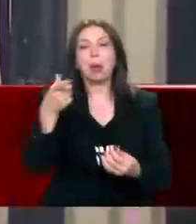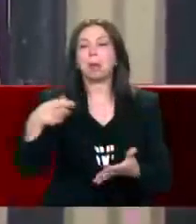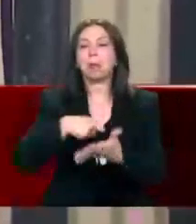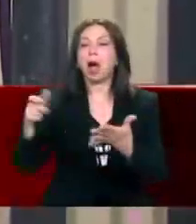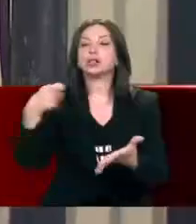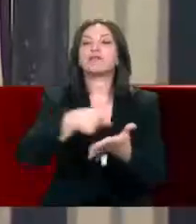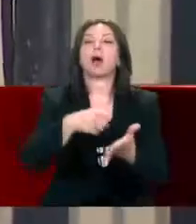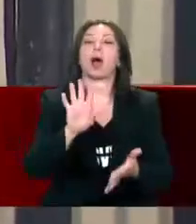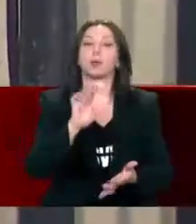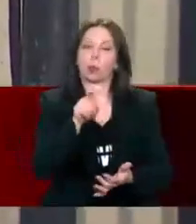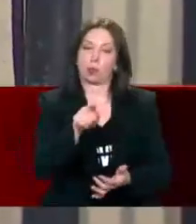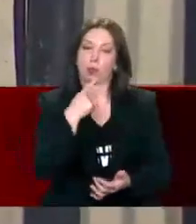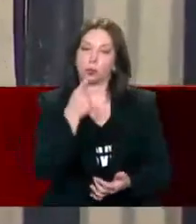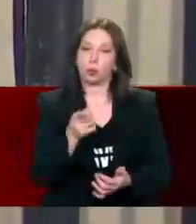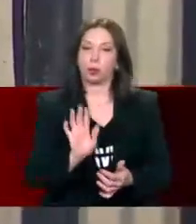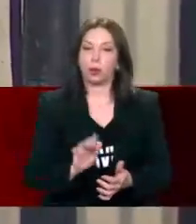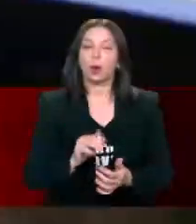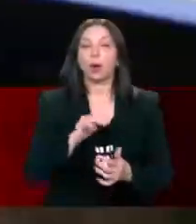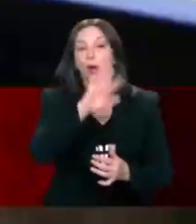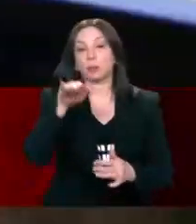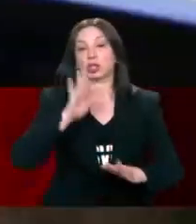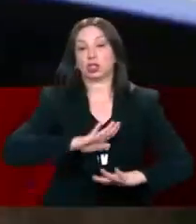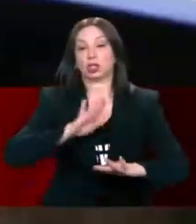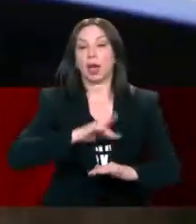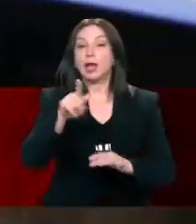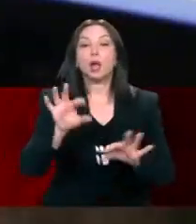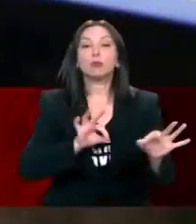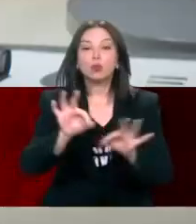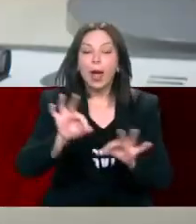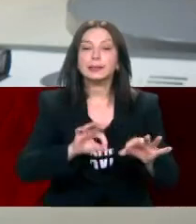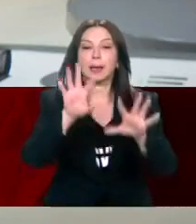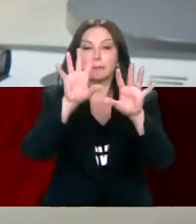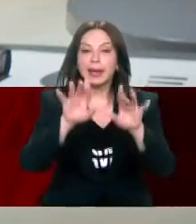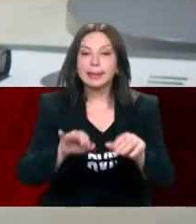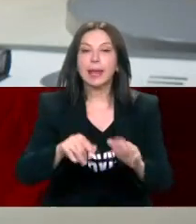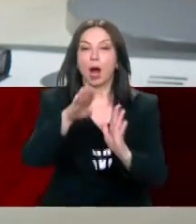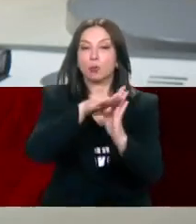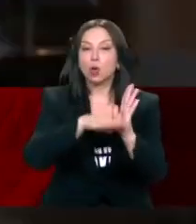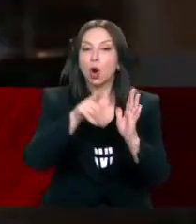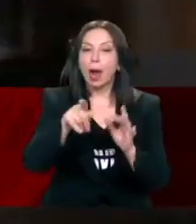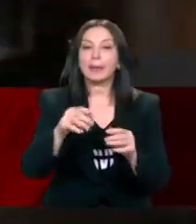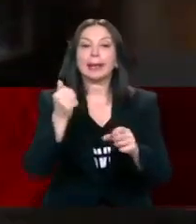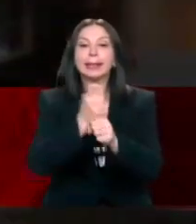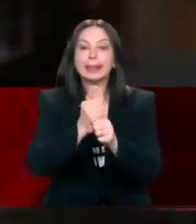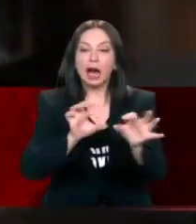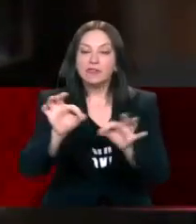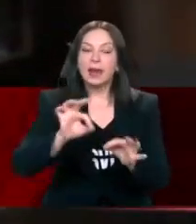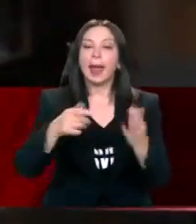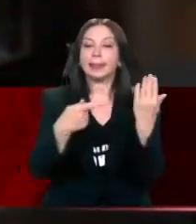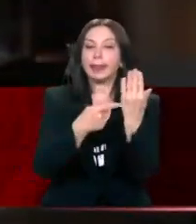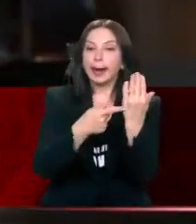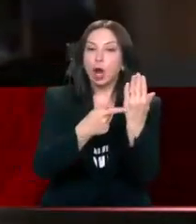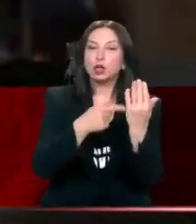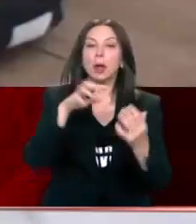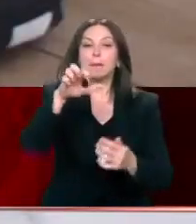şu an üniversite öğrencilerinin çoğu da aynı şeyden şikayet. Özellikle mühendislik, bilgisayar programcılığı, grafiker ve teknoloji alanlarında